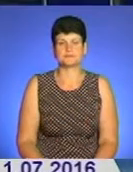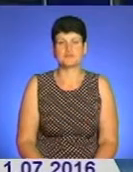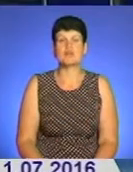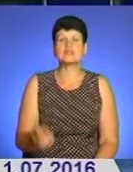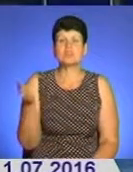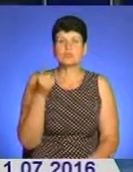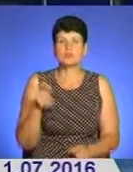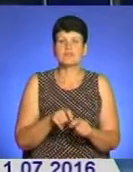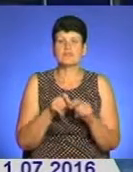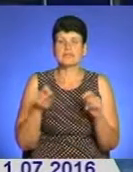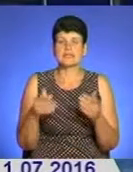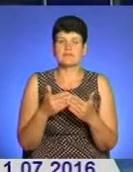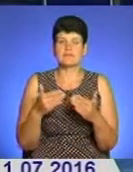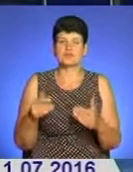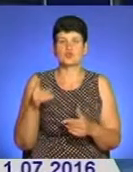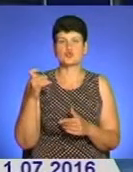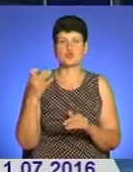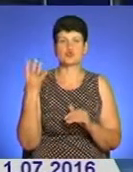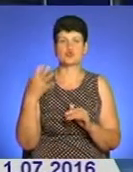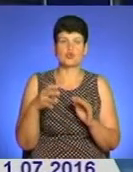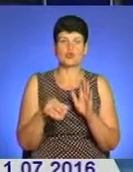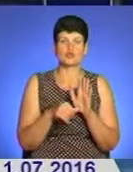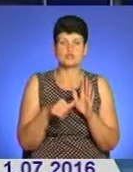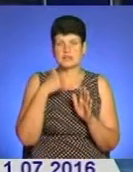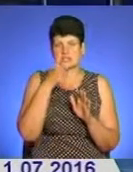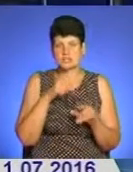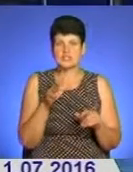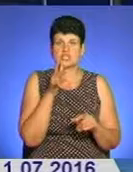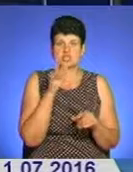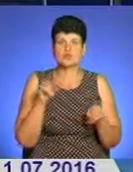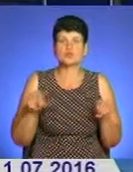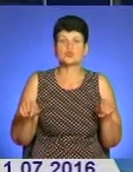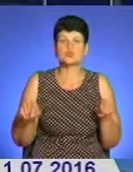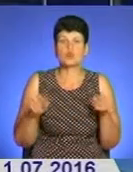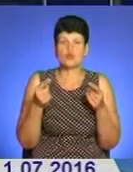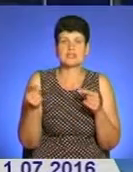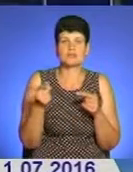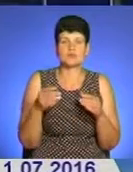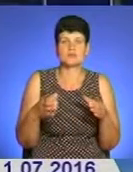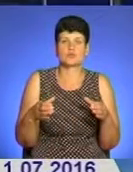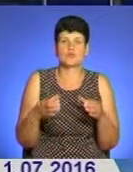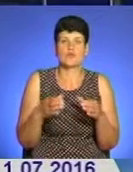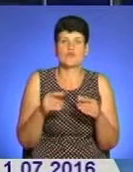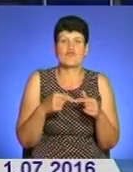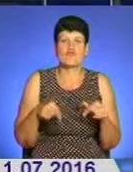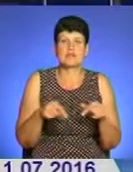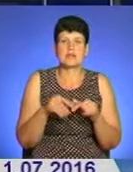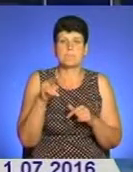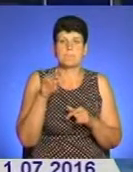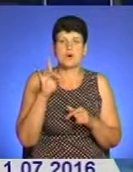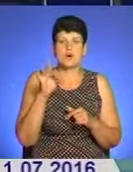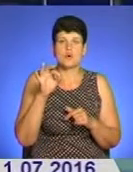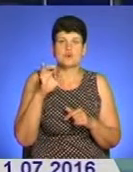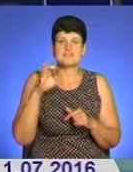Тернополі відкрили виставку, присвячену 146-й річниці з часу заснування тернопільської філії «Просвіти». На відкритті експозиції